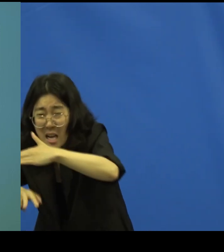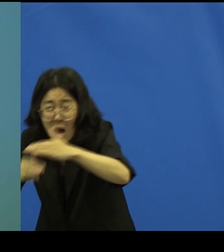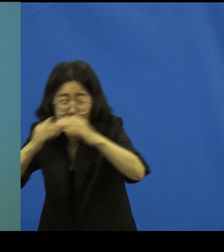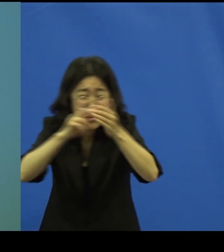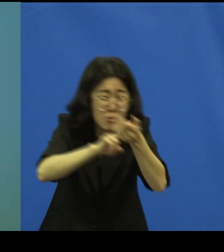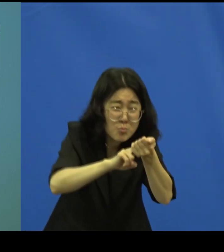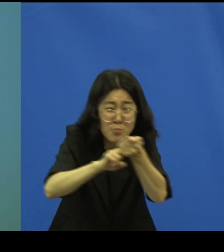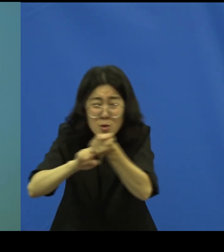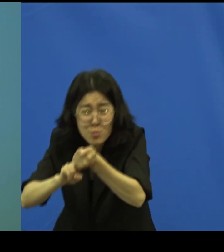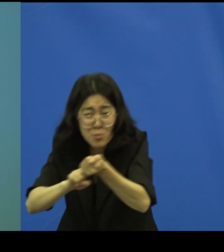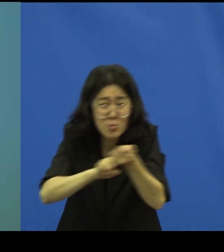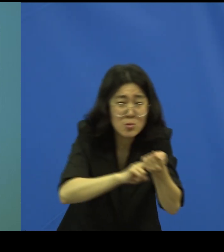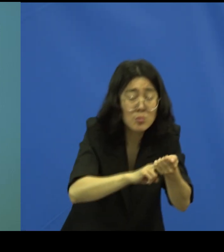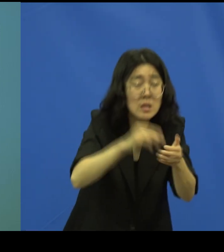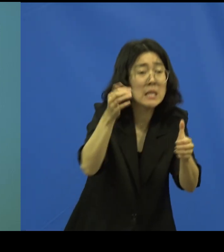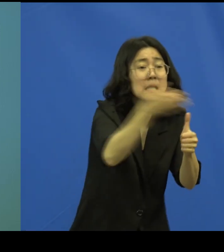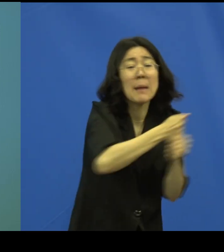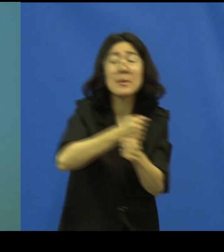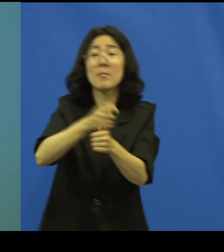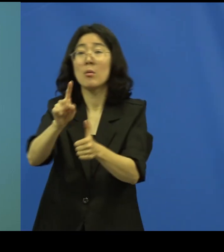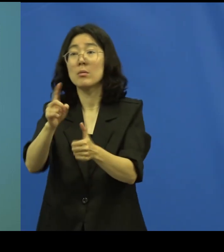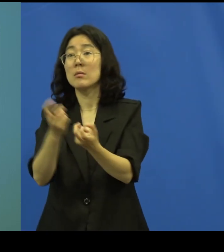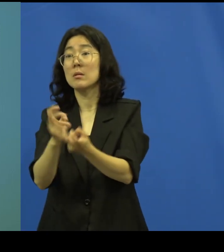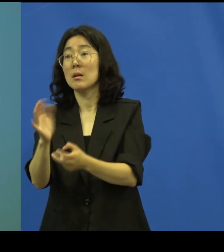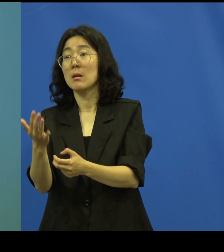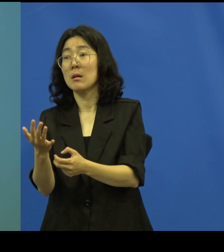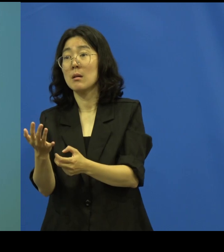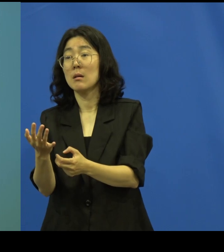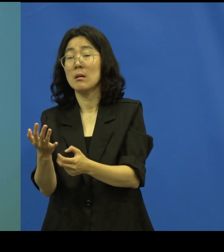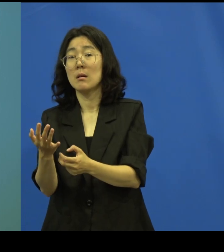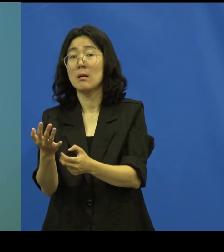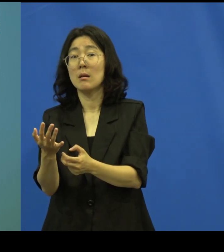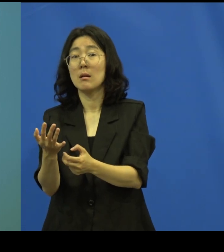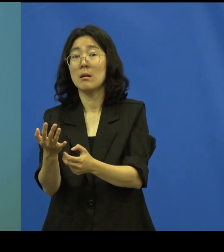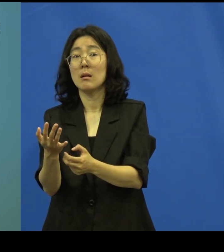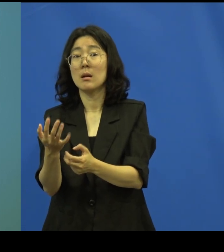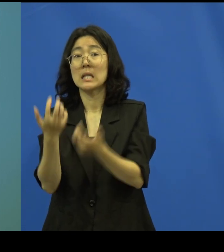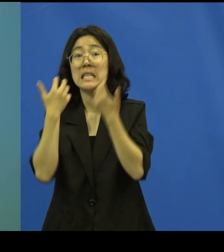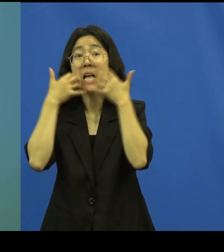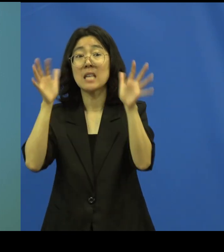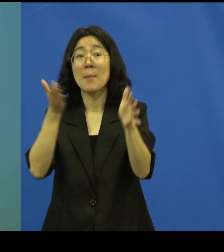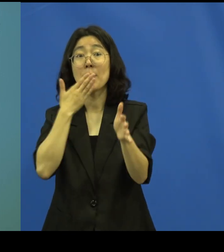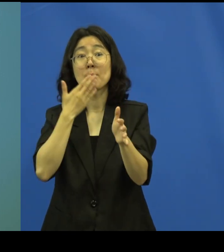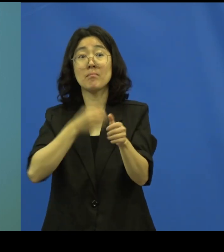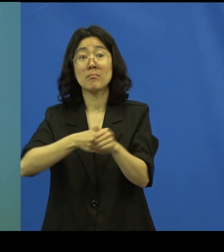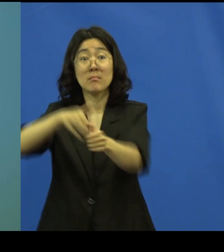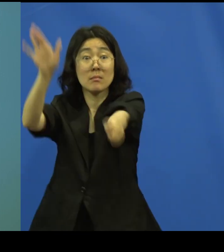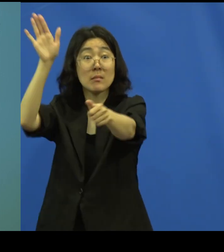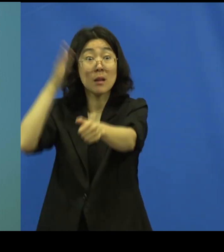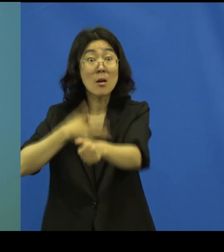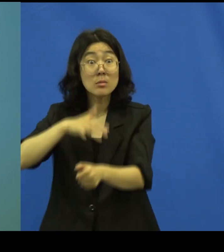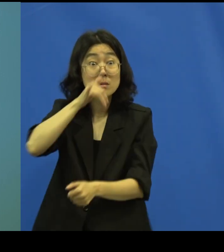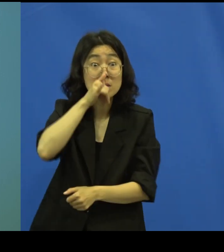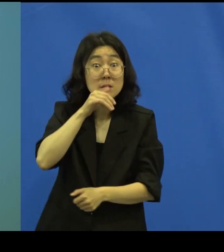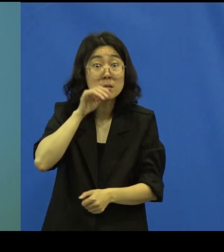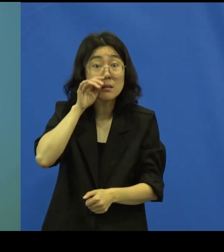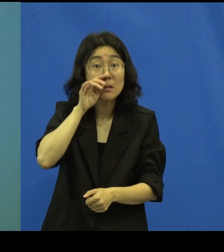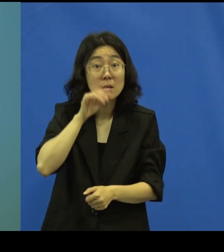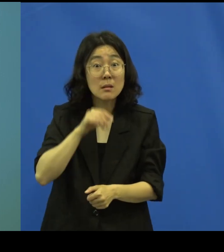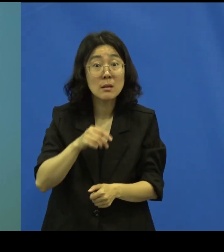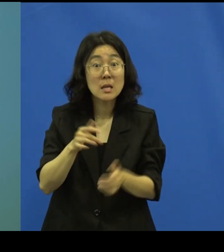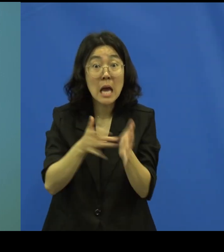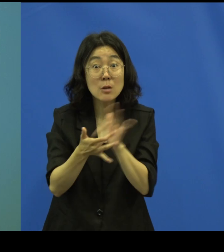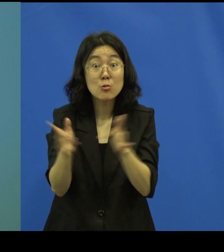사자에게 물어뜯기거나 굶어 죽거나 검투사에, 여러분이 카타콤에 숨겨져라는 책을